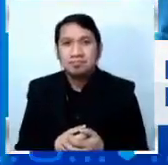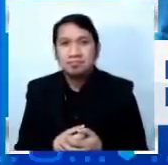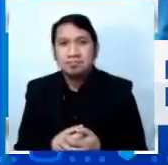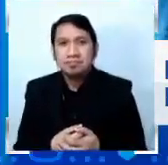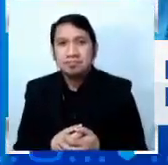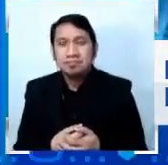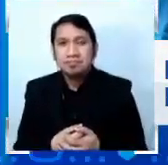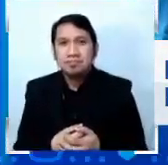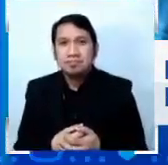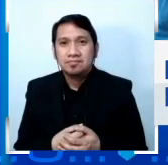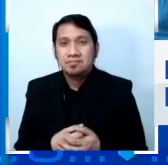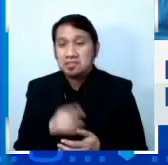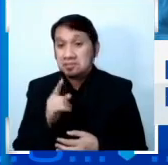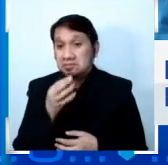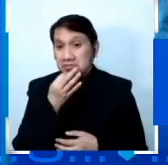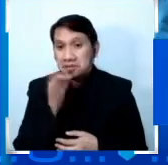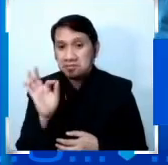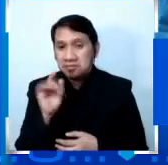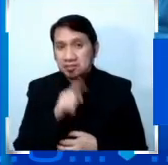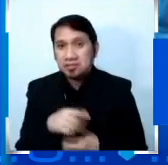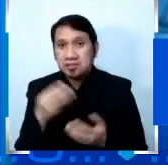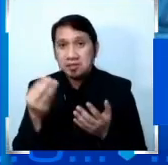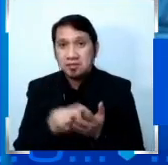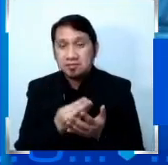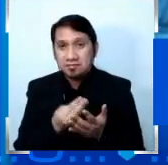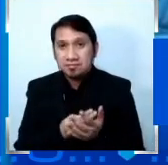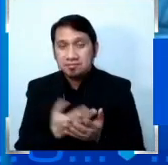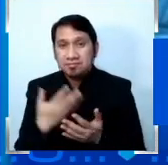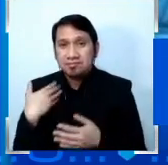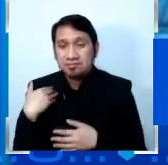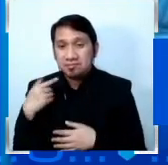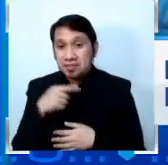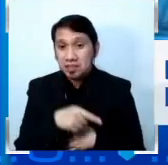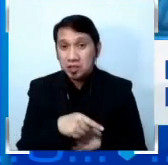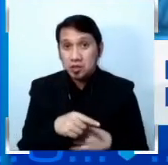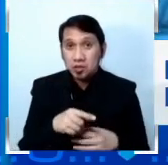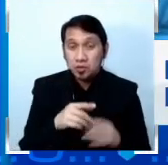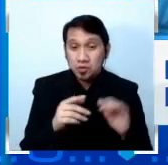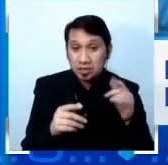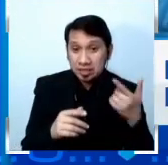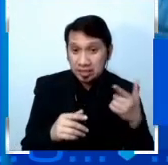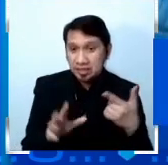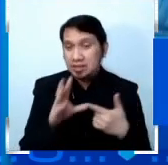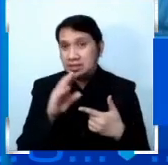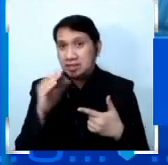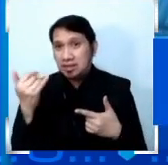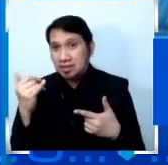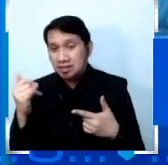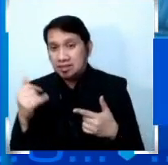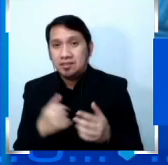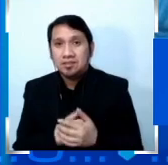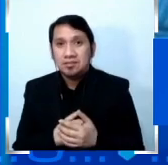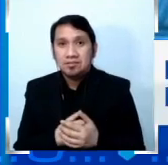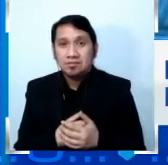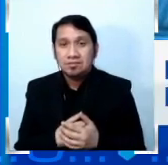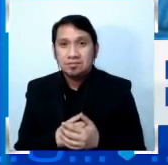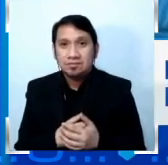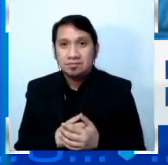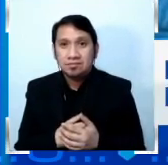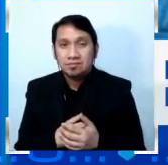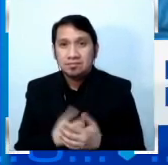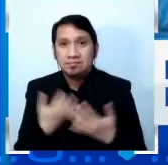Favorite niya yung mangga. Manggang hinog, ako manggang hilaw. Kaya parang, ano, something new. Parang